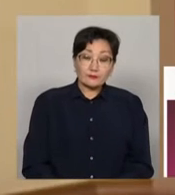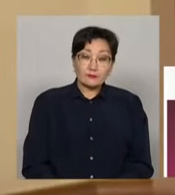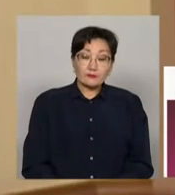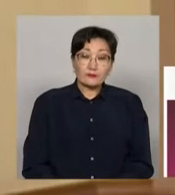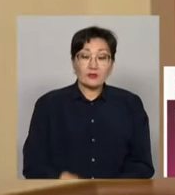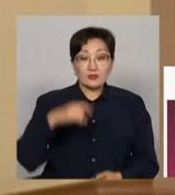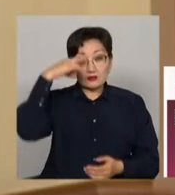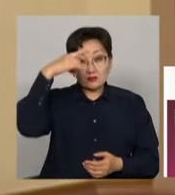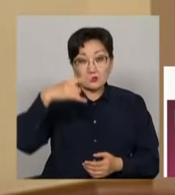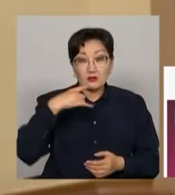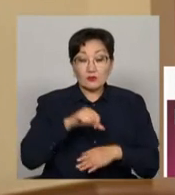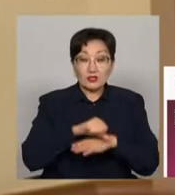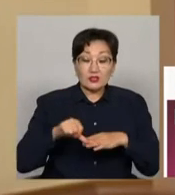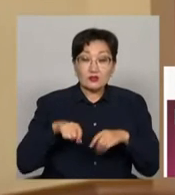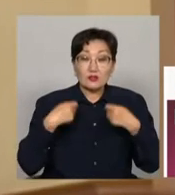Қазақстан экспортталатын